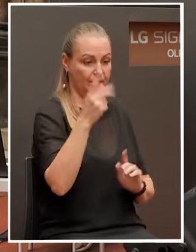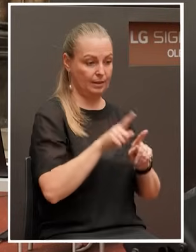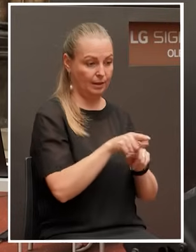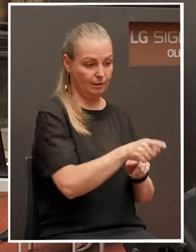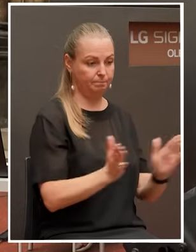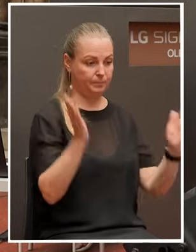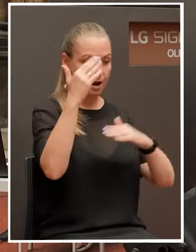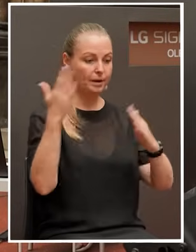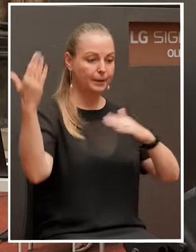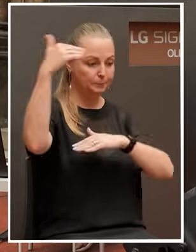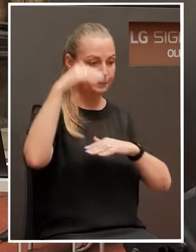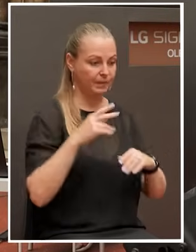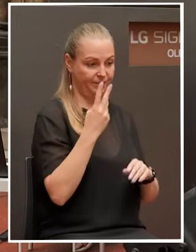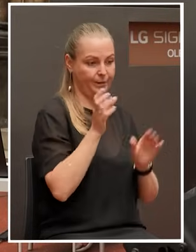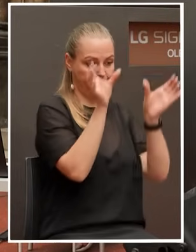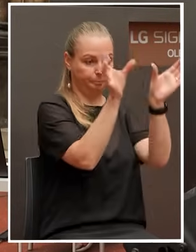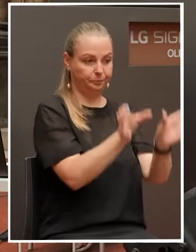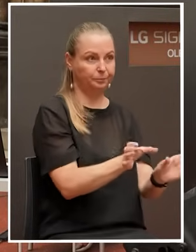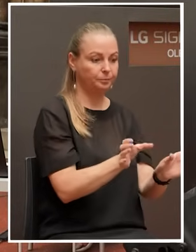слева внизу, вещи,